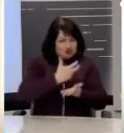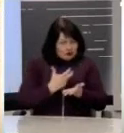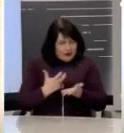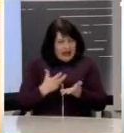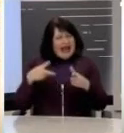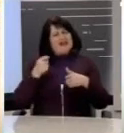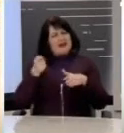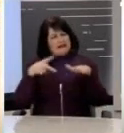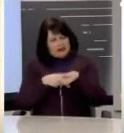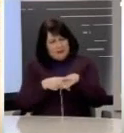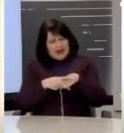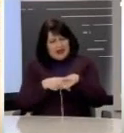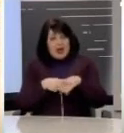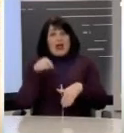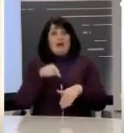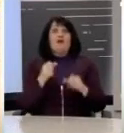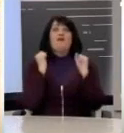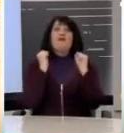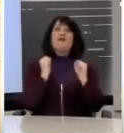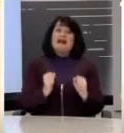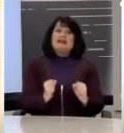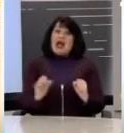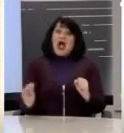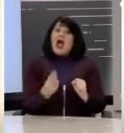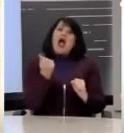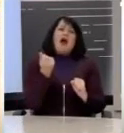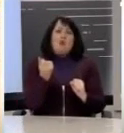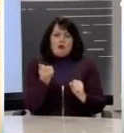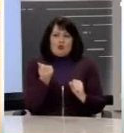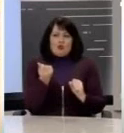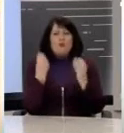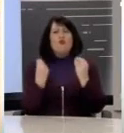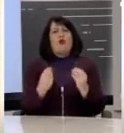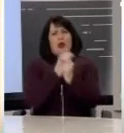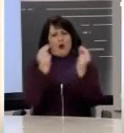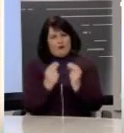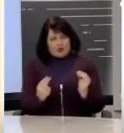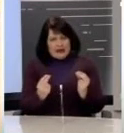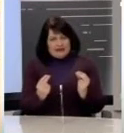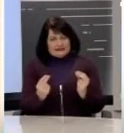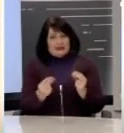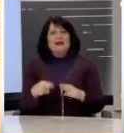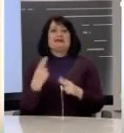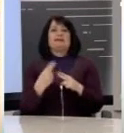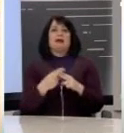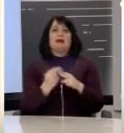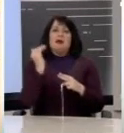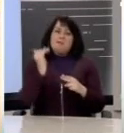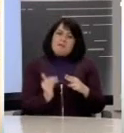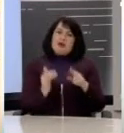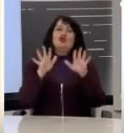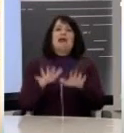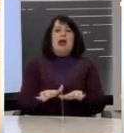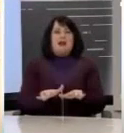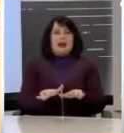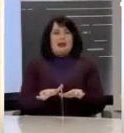και εκεί η κύρια δύναμη, η κύρια πηγή ενός καλύτερου αποτελέσματος ήταν η σημαντική μείωση της